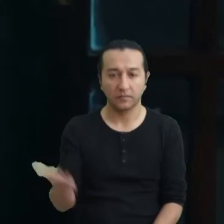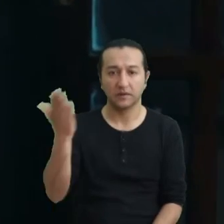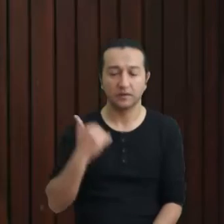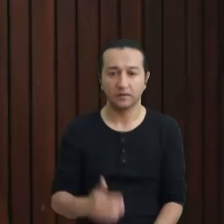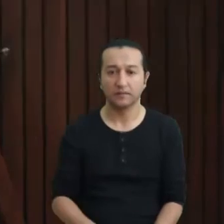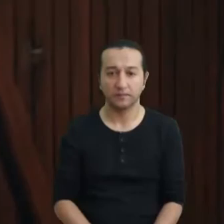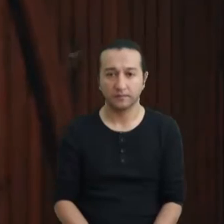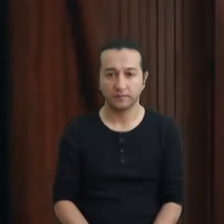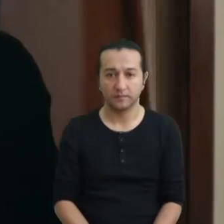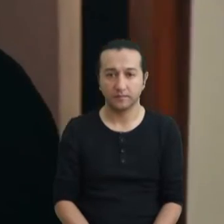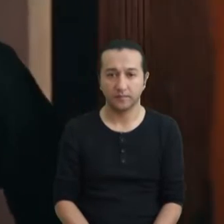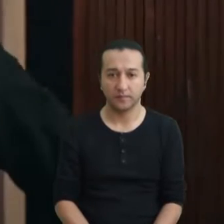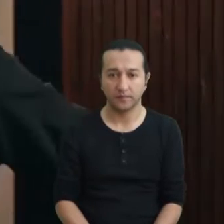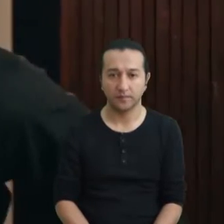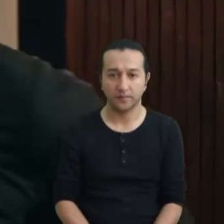Gel. Pete girdi.